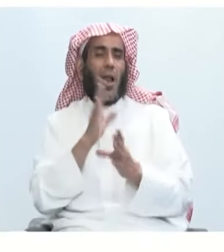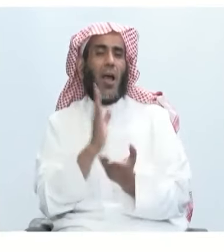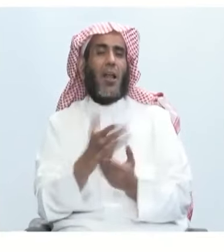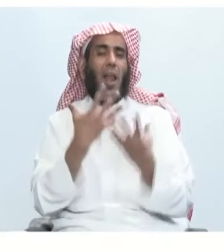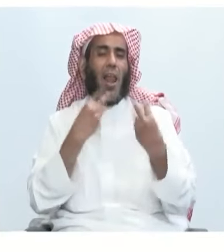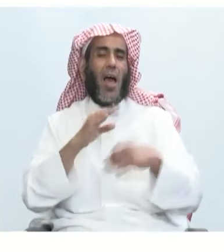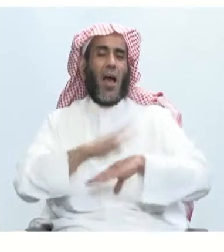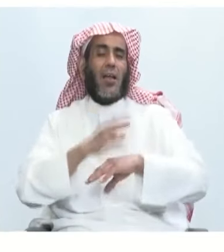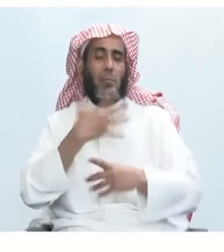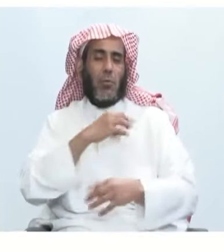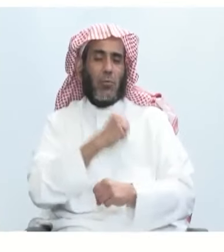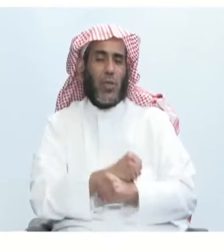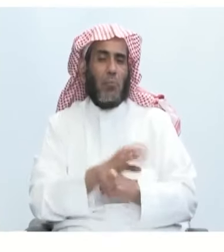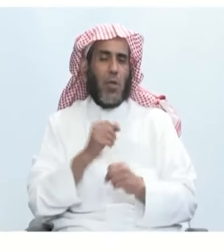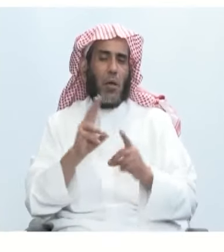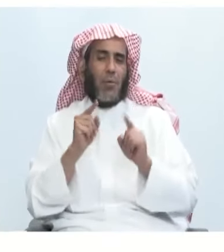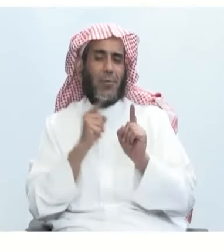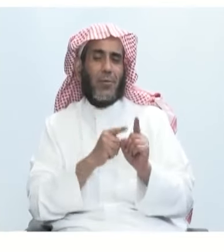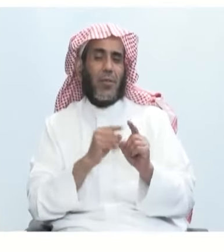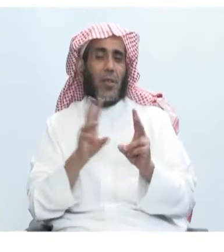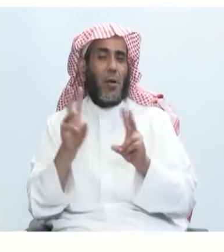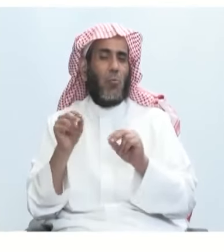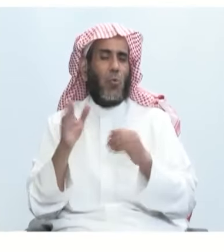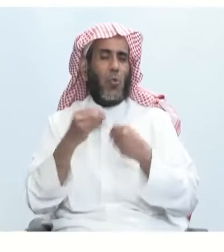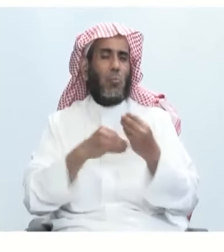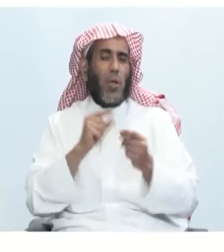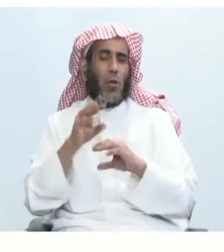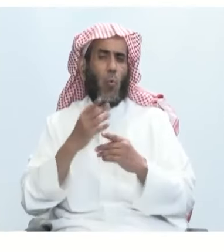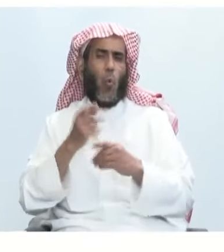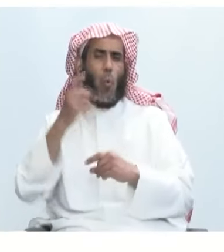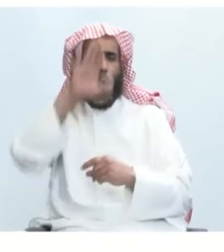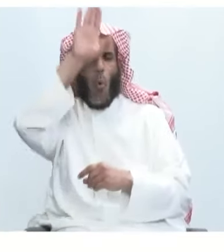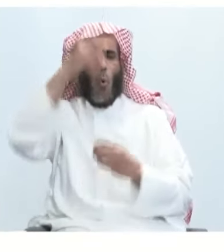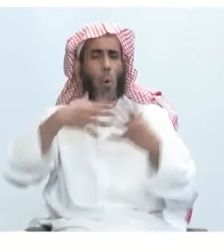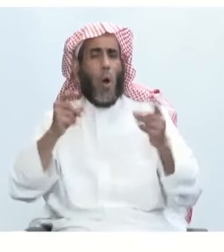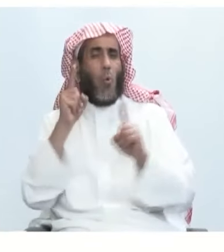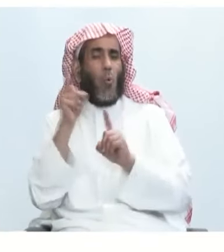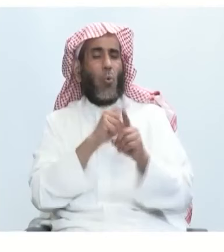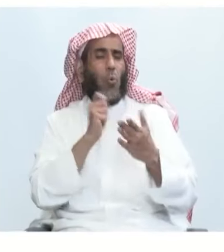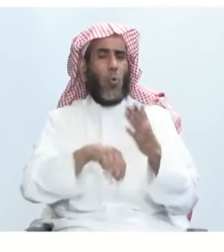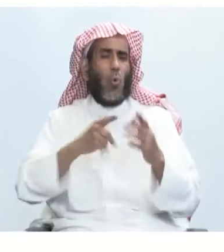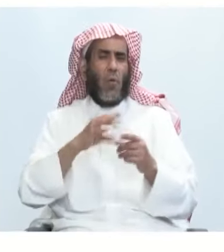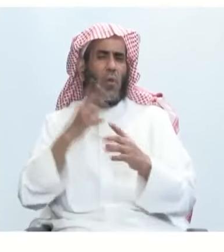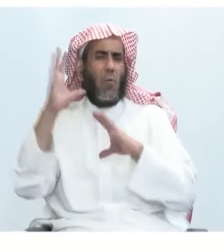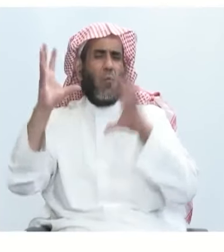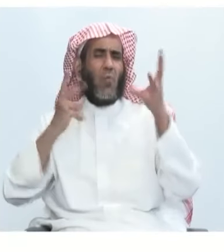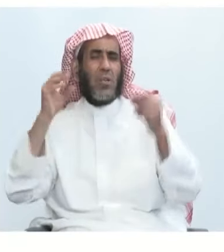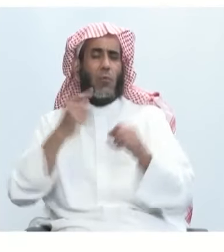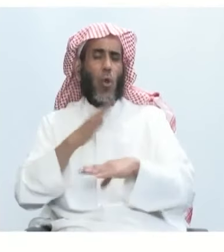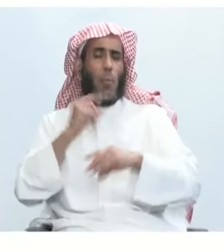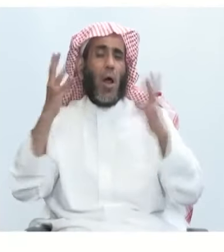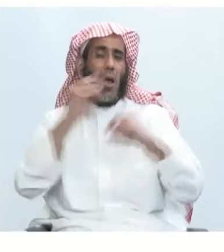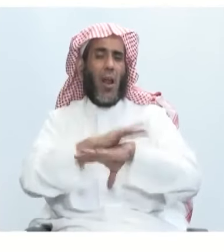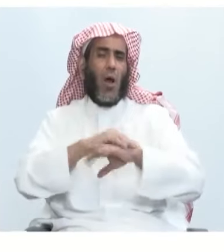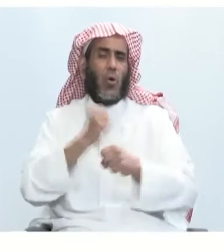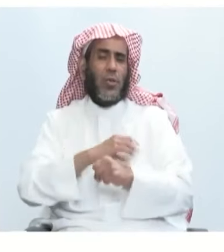وسلم اذا مثلت بينها اذا مثلت بينه وبين عظماء الملوك ودها قين الحكم واساطير الفلسفه وعلماء الاخلاق ورجال الحياه